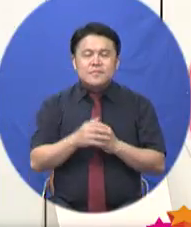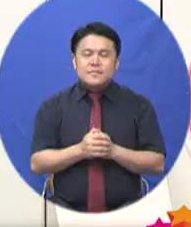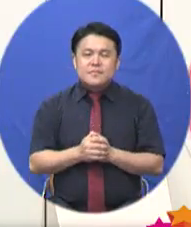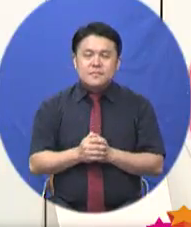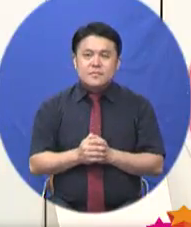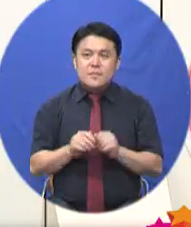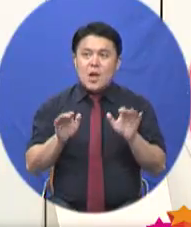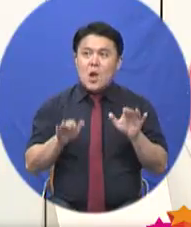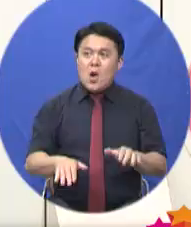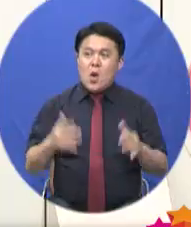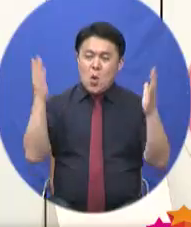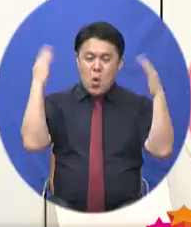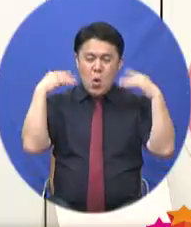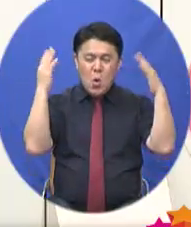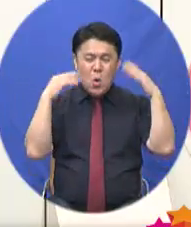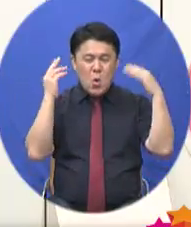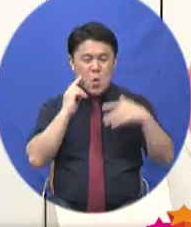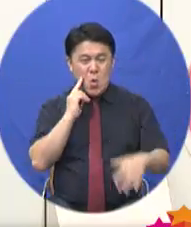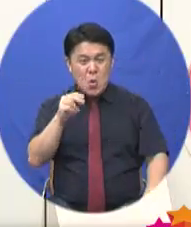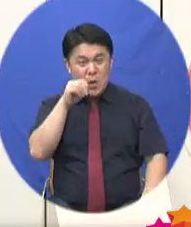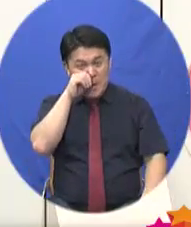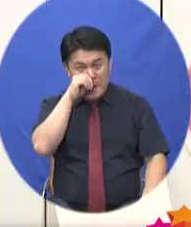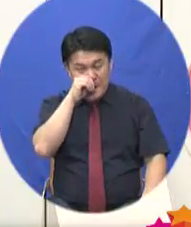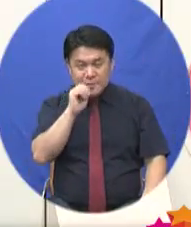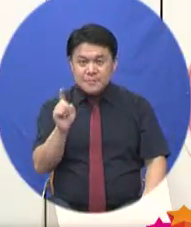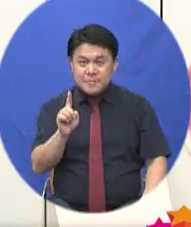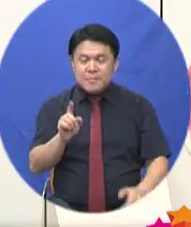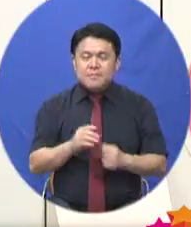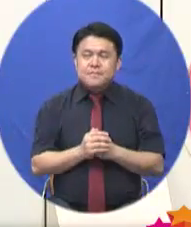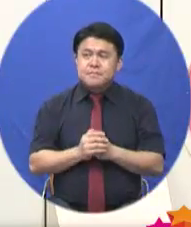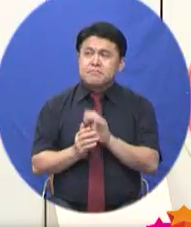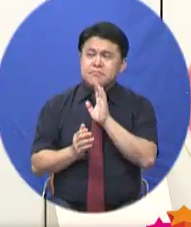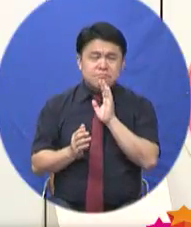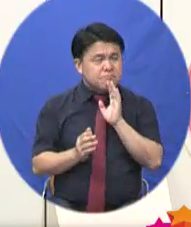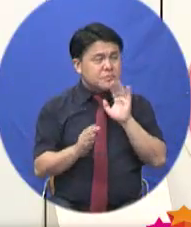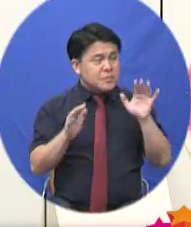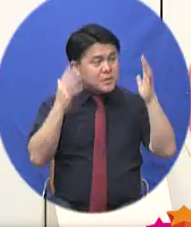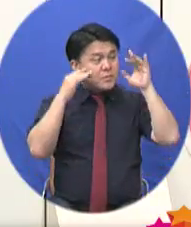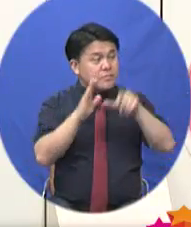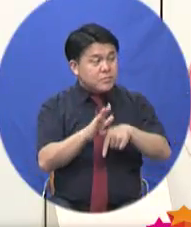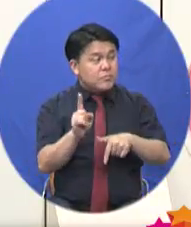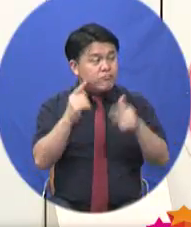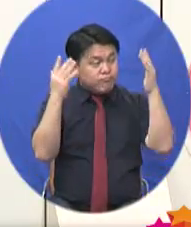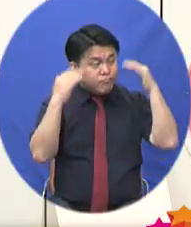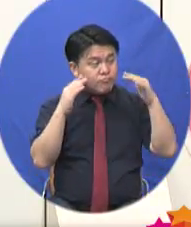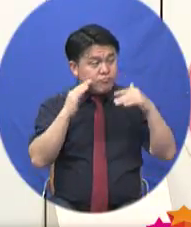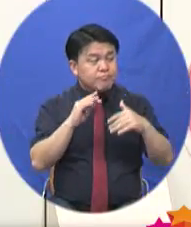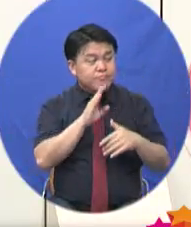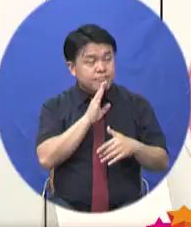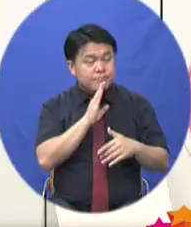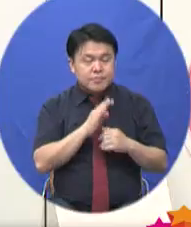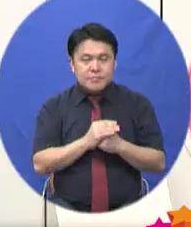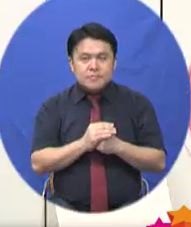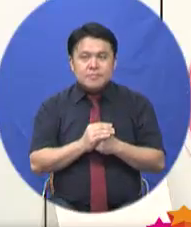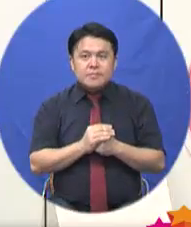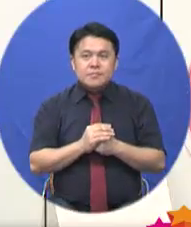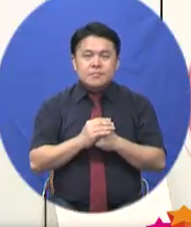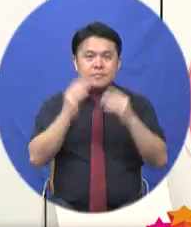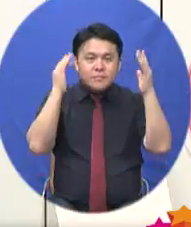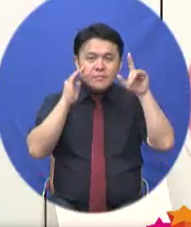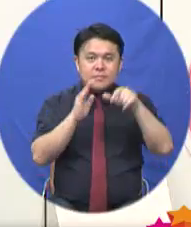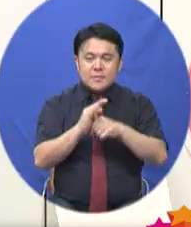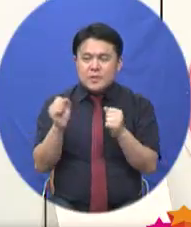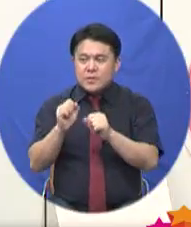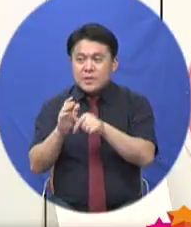아, 날씨가 많이 더워졌어요, 선생님. 더울 때 더운 거죠. 뭐 시원할 때 시원하고. 네. 여름에 겨울 생각하고